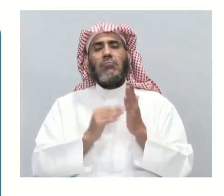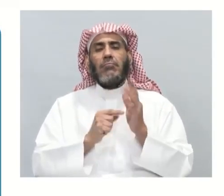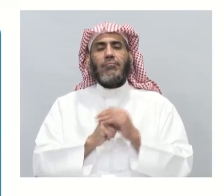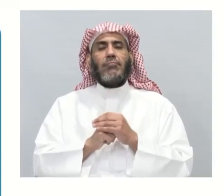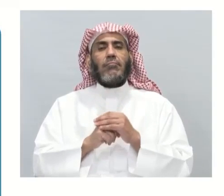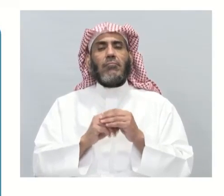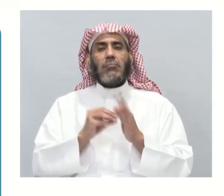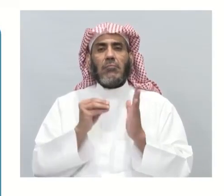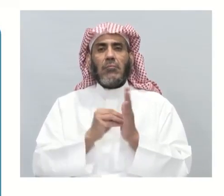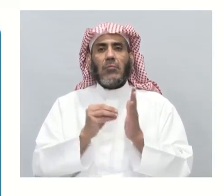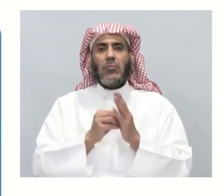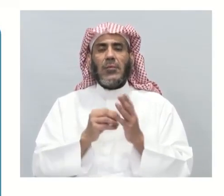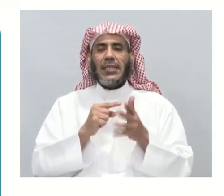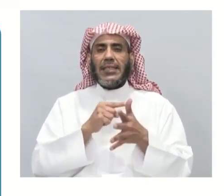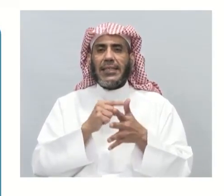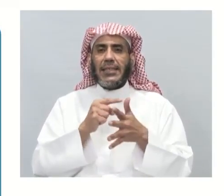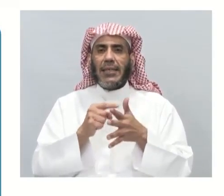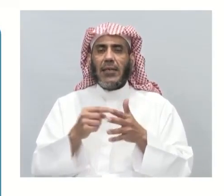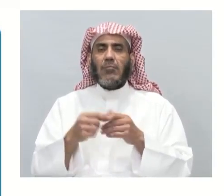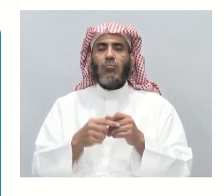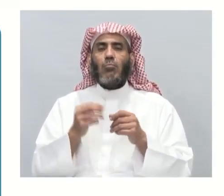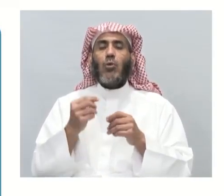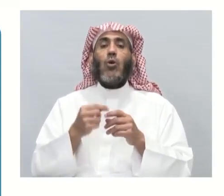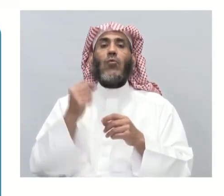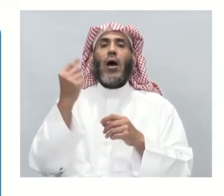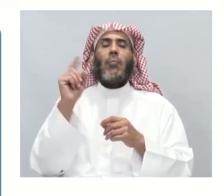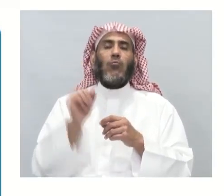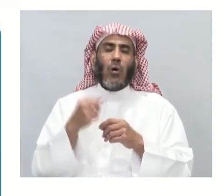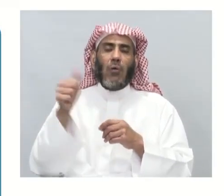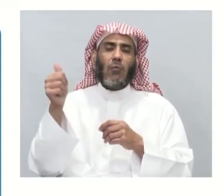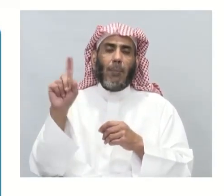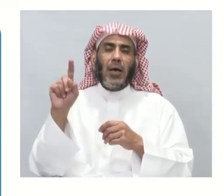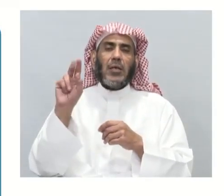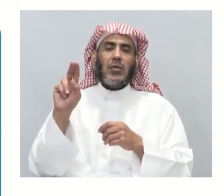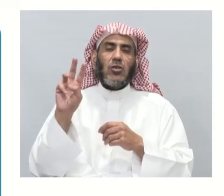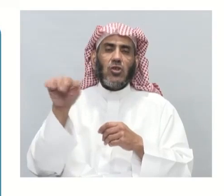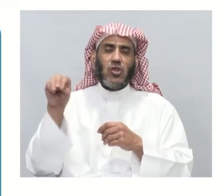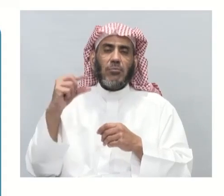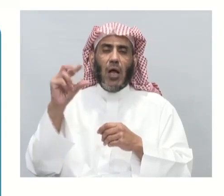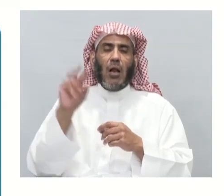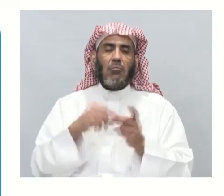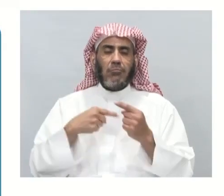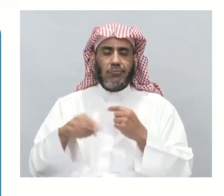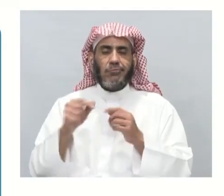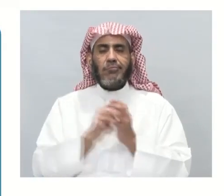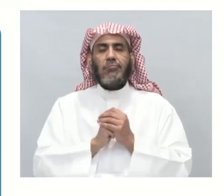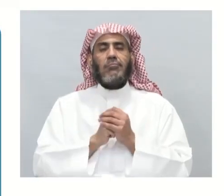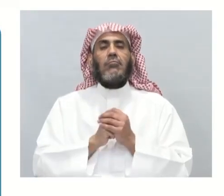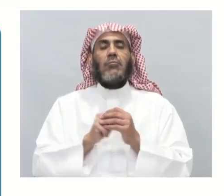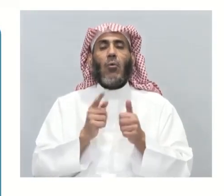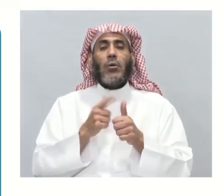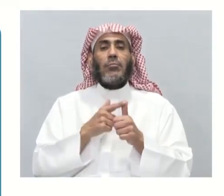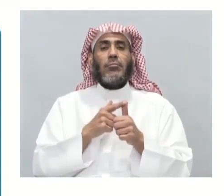عندها التعداد اللي هو الحروف ال ب ج د وسياتي تباعا باذن الله تعالى يقول